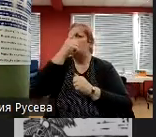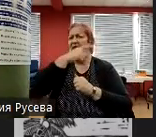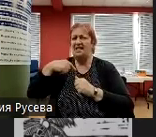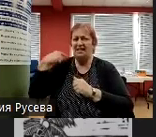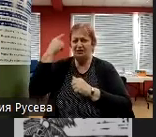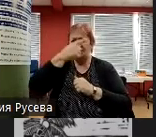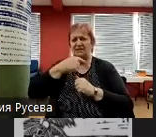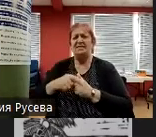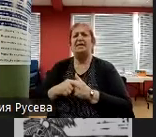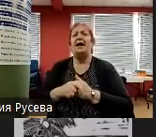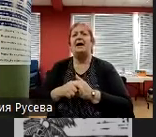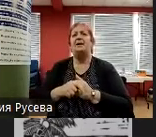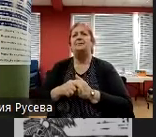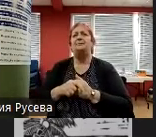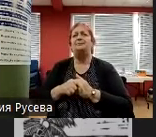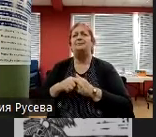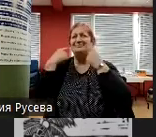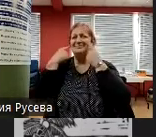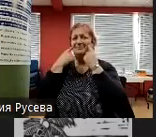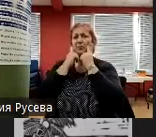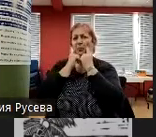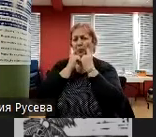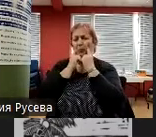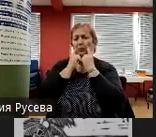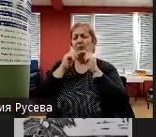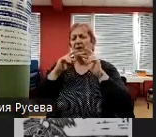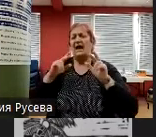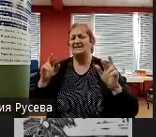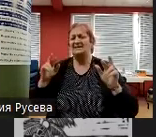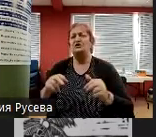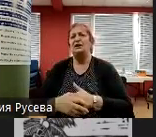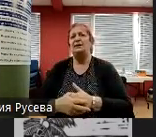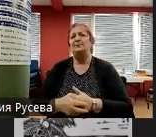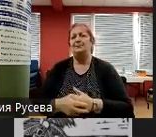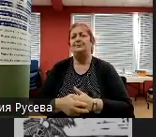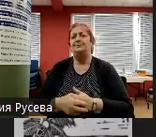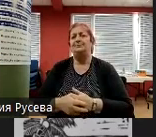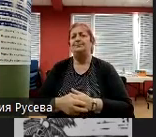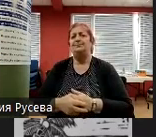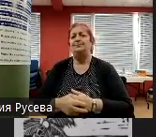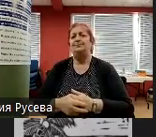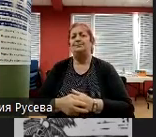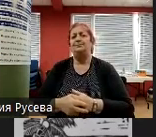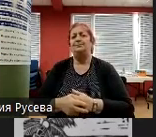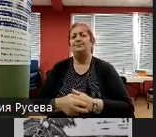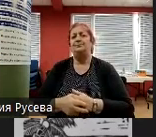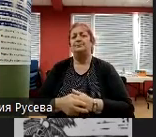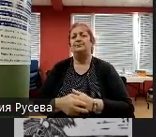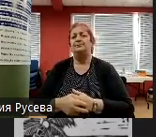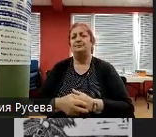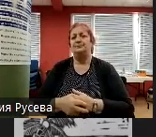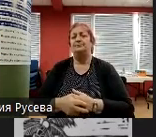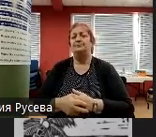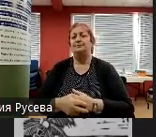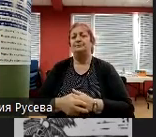личица и изражения, за да изразите различно одобрение или